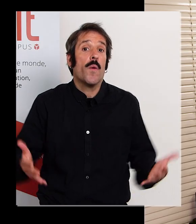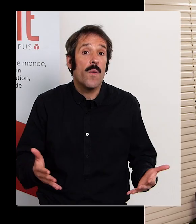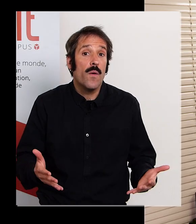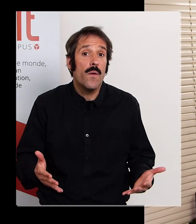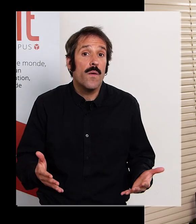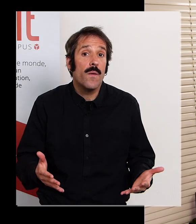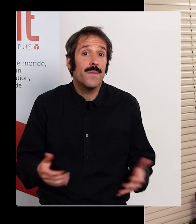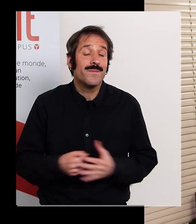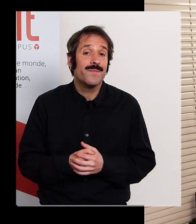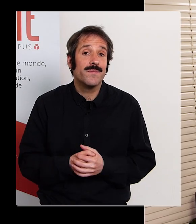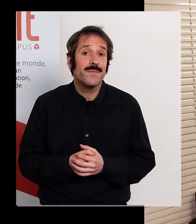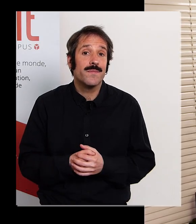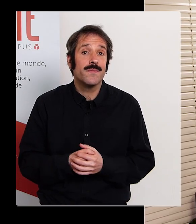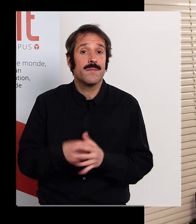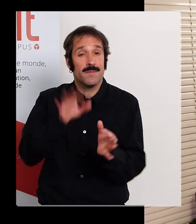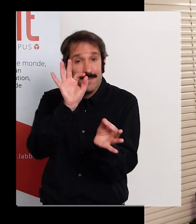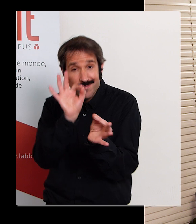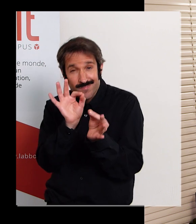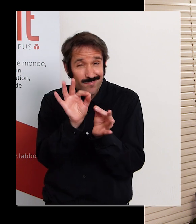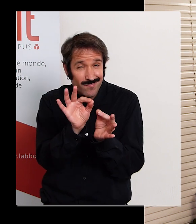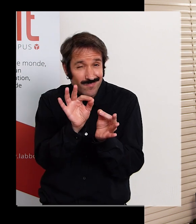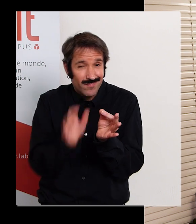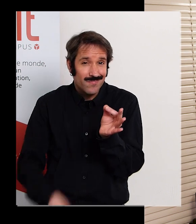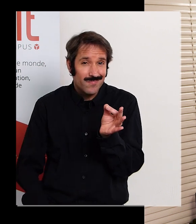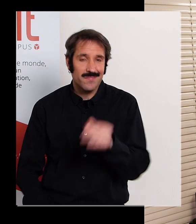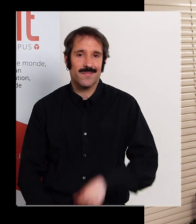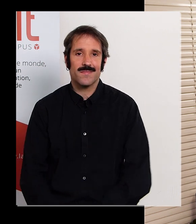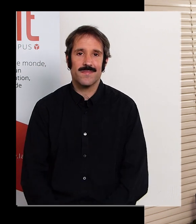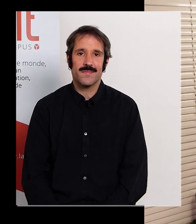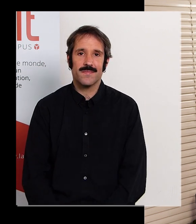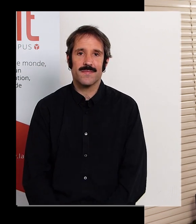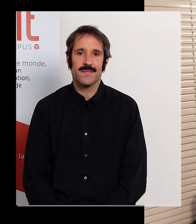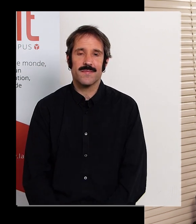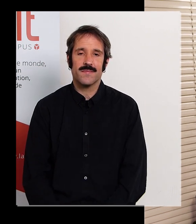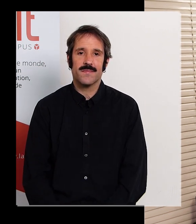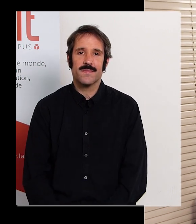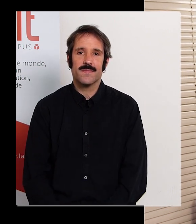et on finit avec le chat de l'aiguille.